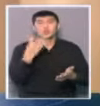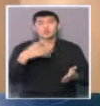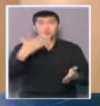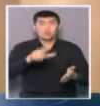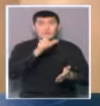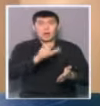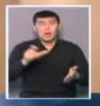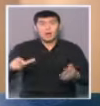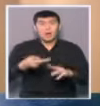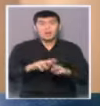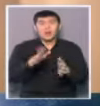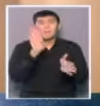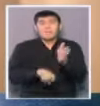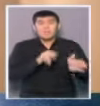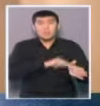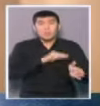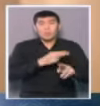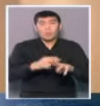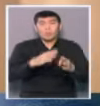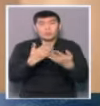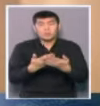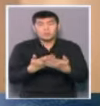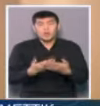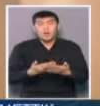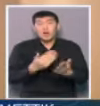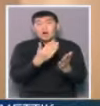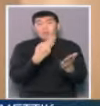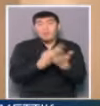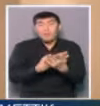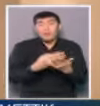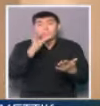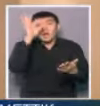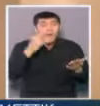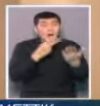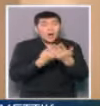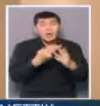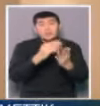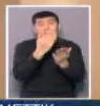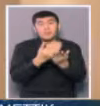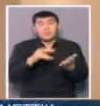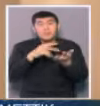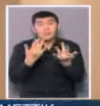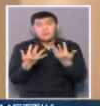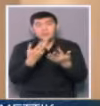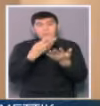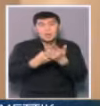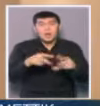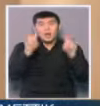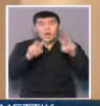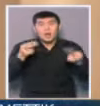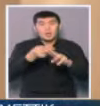астам жұмыссыз бар дегенде, бұл жаңағыдай статистикалық, математикалық әдістермен есептеулер арқылы